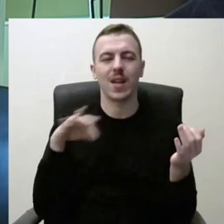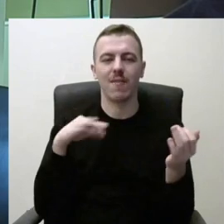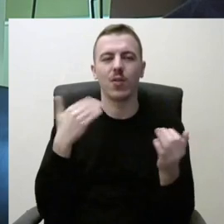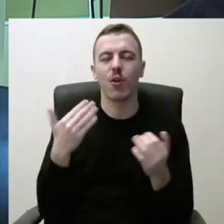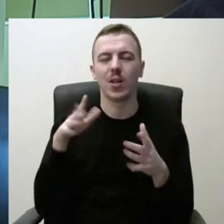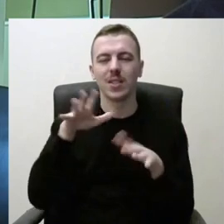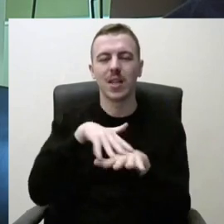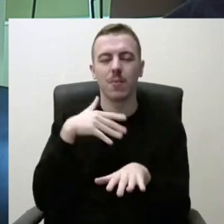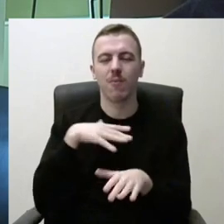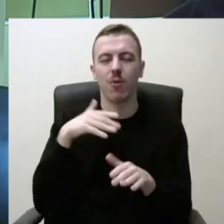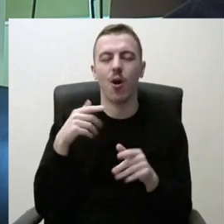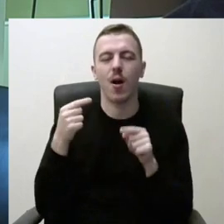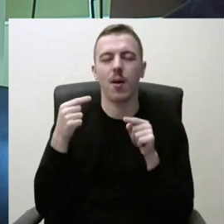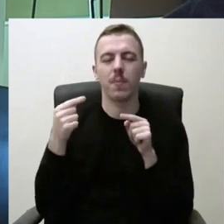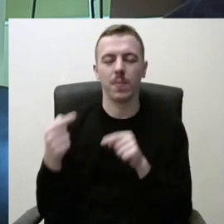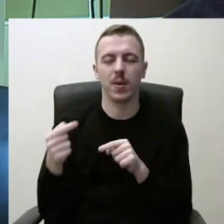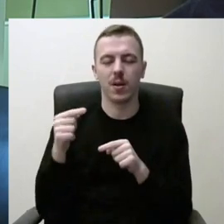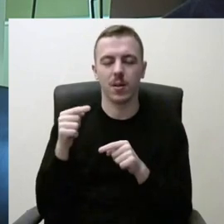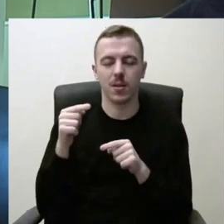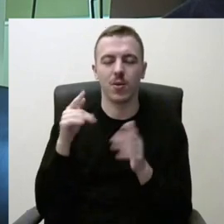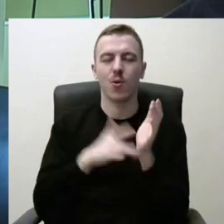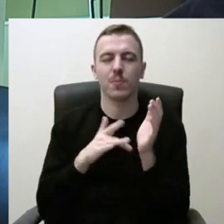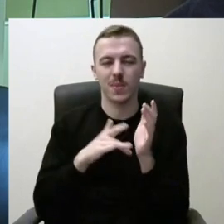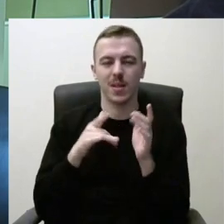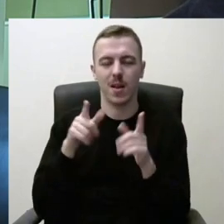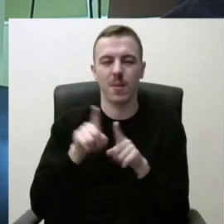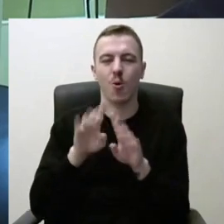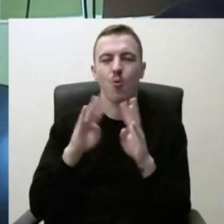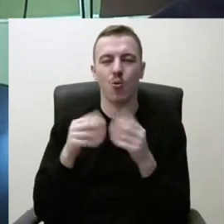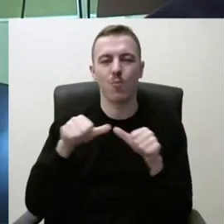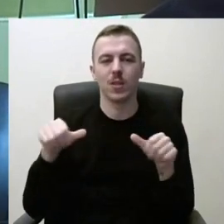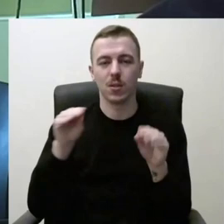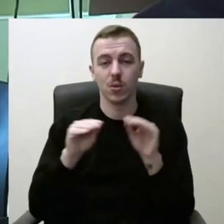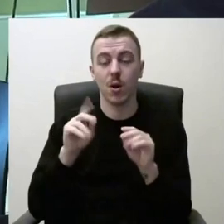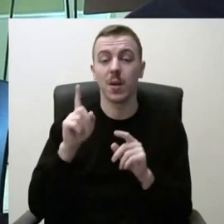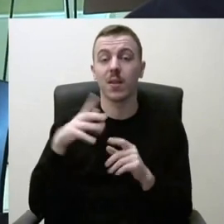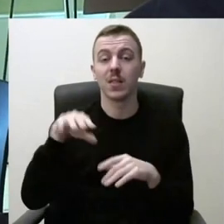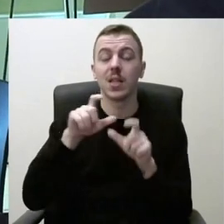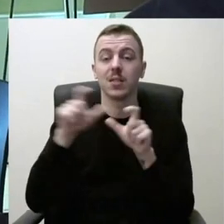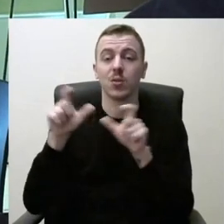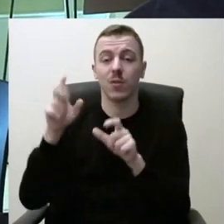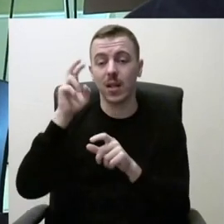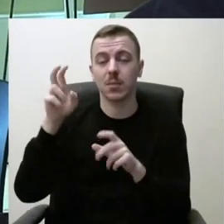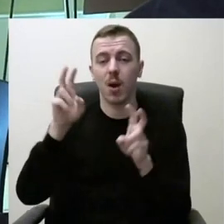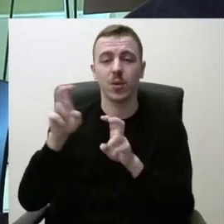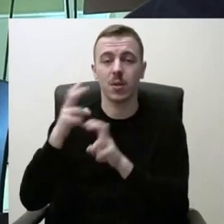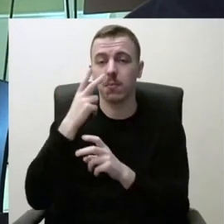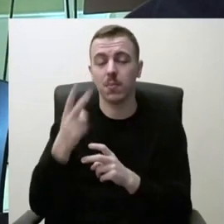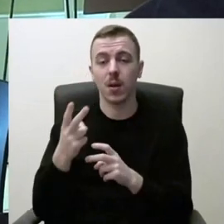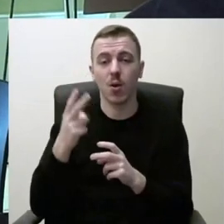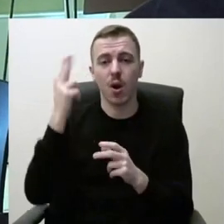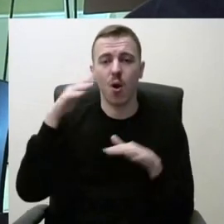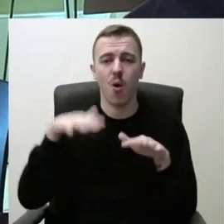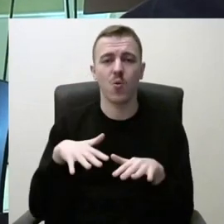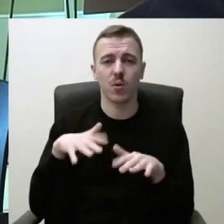ir antikorupcijos komisija sudaryta tam. Nuostabiausia tai, kad visų institucijų valstybinių atlikti auditai rodo, kad Kaune kaip tik